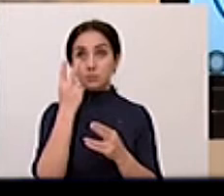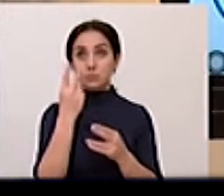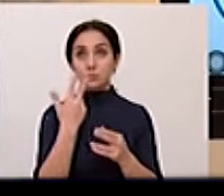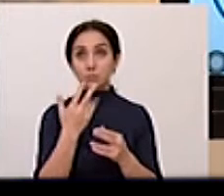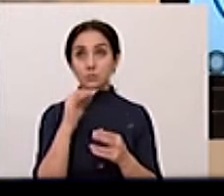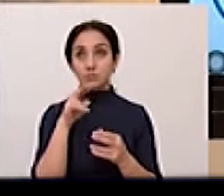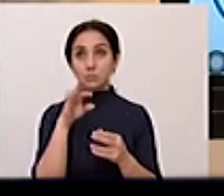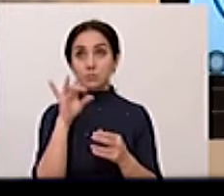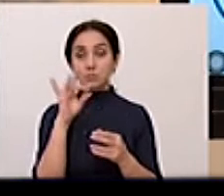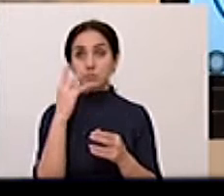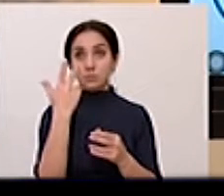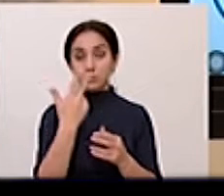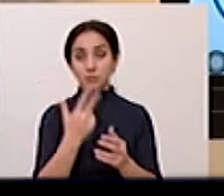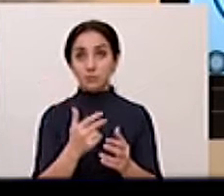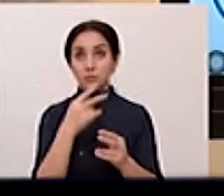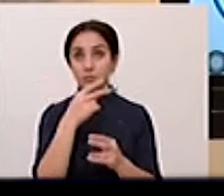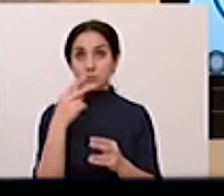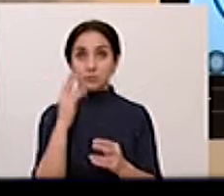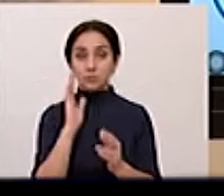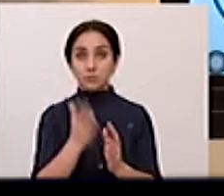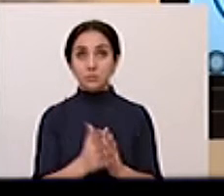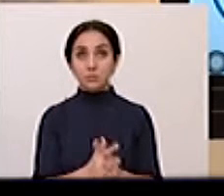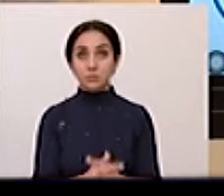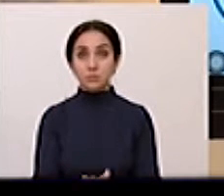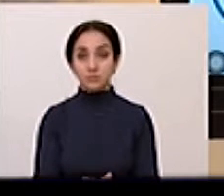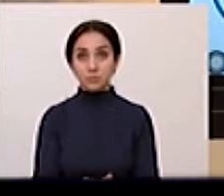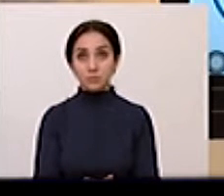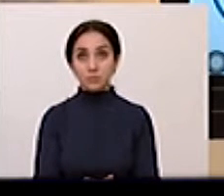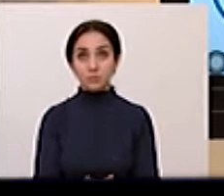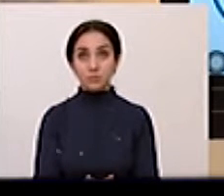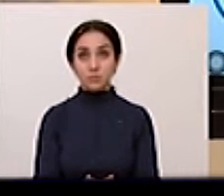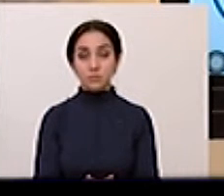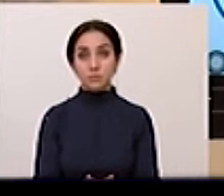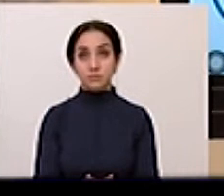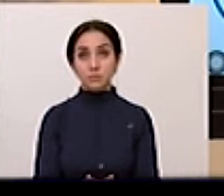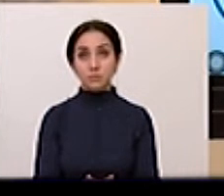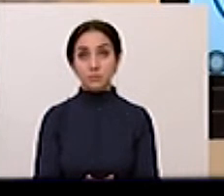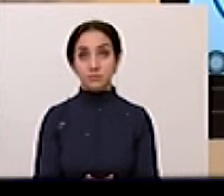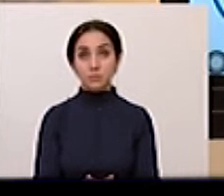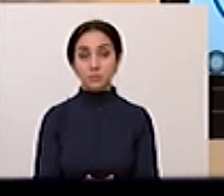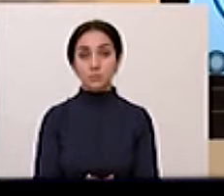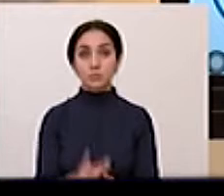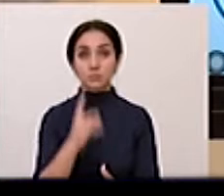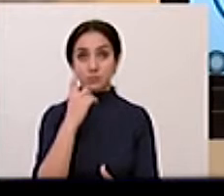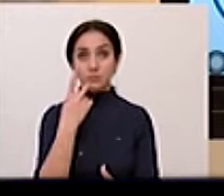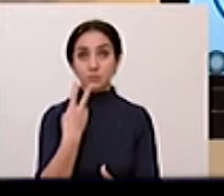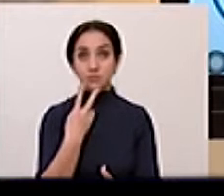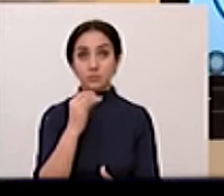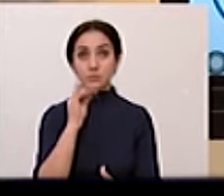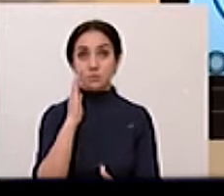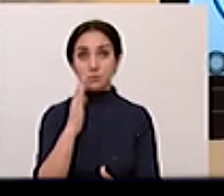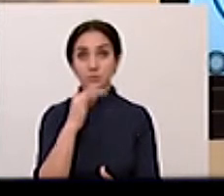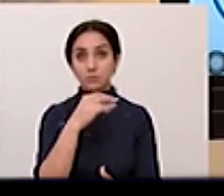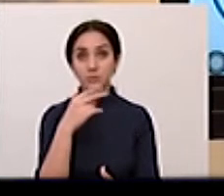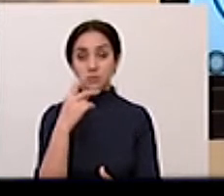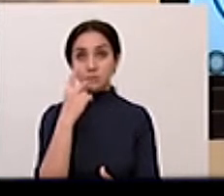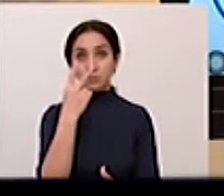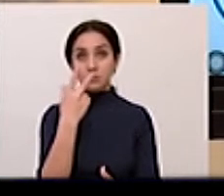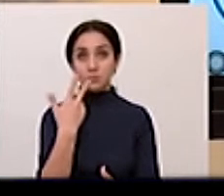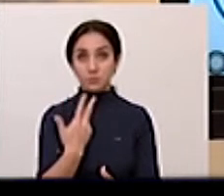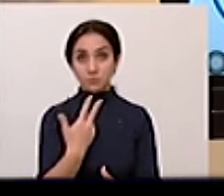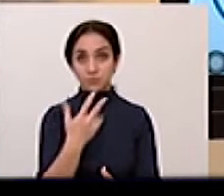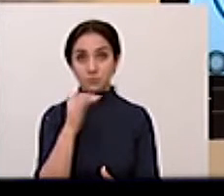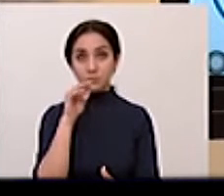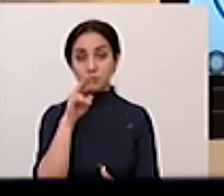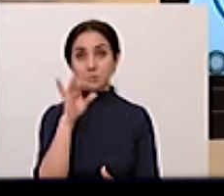taqsim 3 pi r kubga teng bo'ldi. Navbatda esa 1 taqsim 2 v teng 2